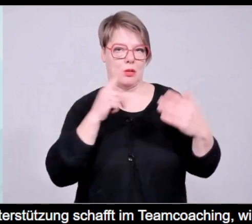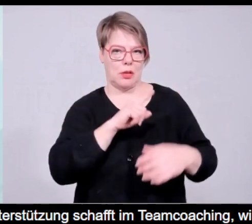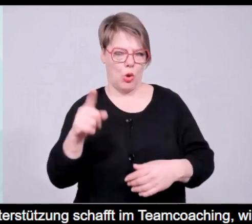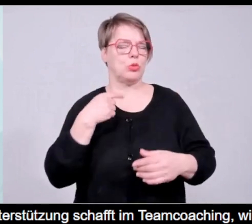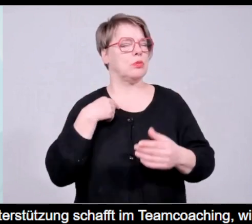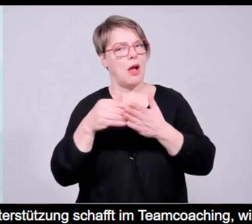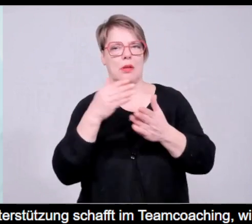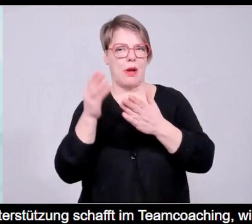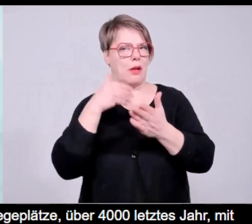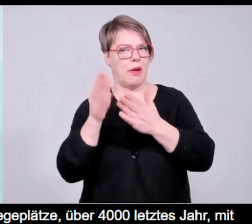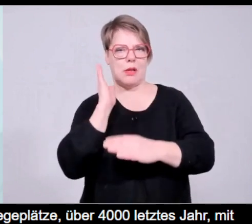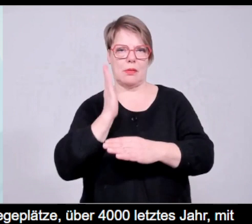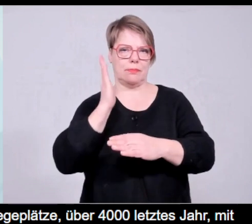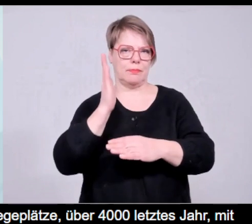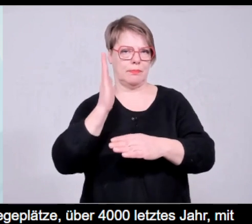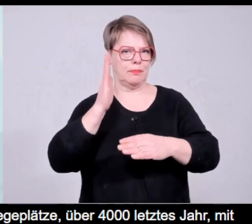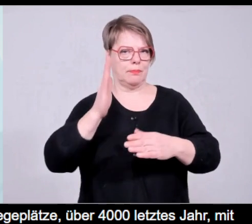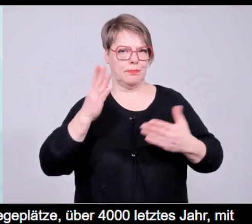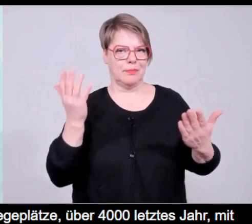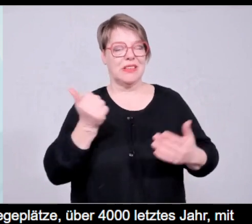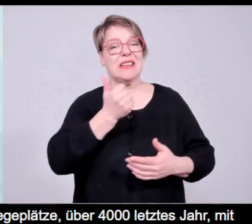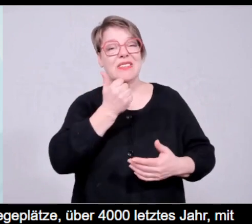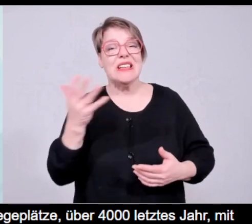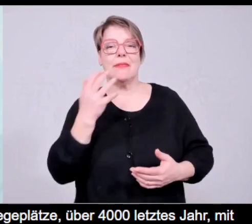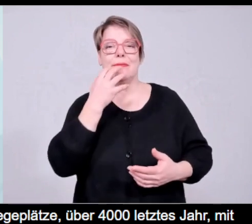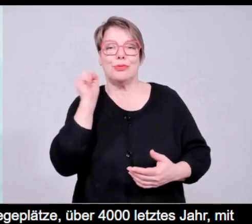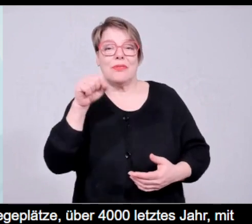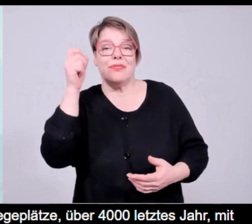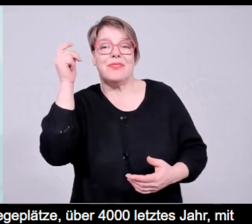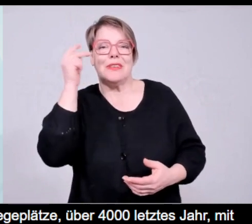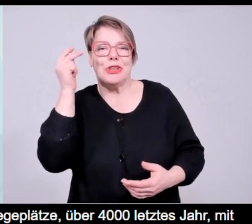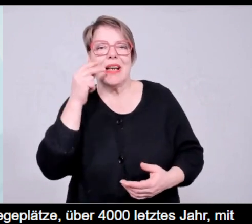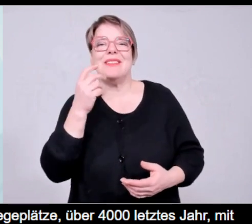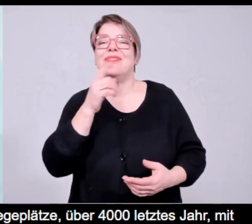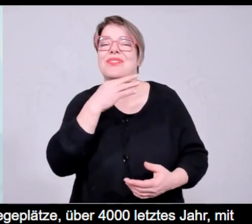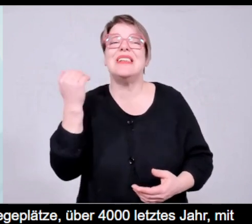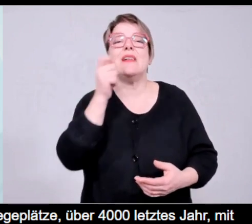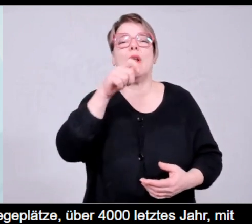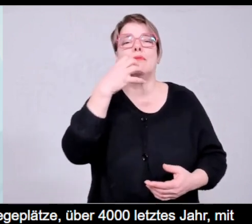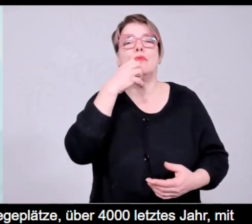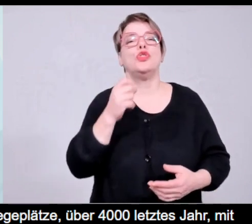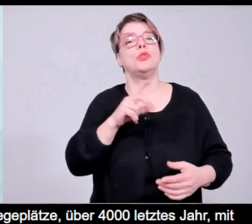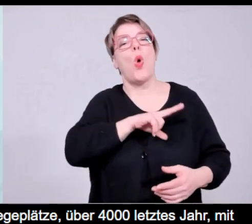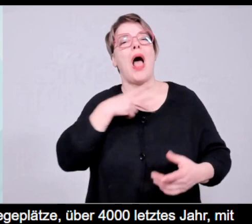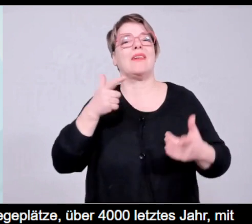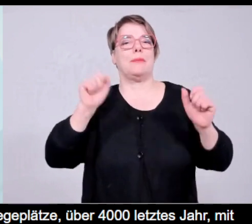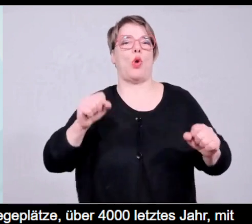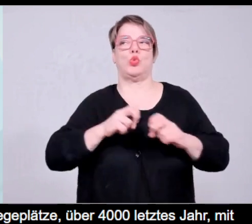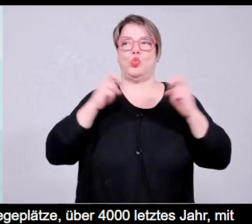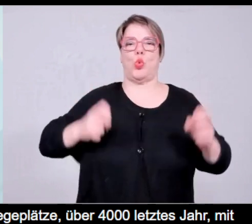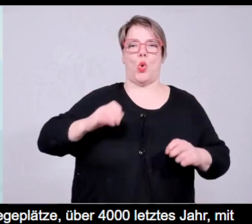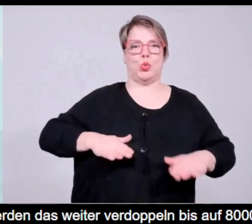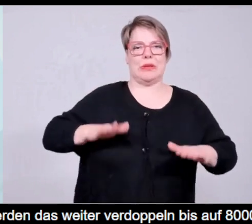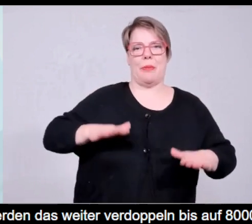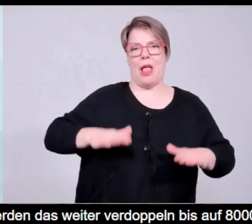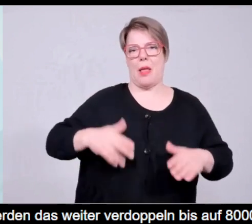bleiben kann und dann aber auch die notwendigen Angebote haben. Wir sprechen über die Einführung von Gemeindeschwestern auch in dem Zusammenhang und über vieles mehr.